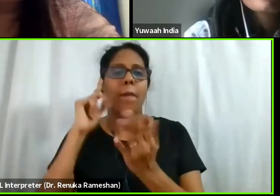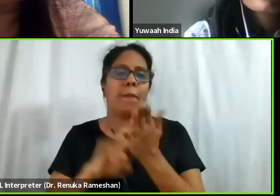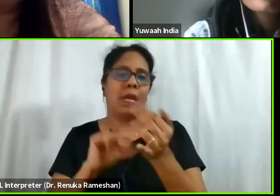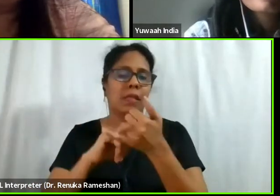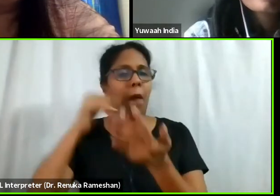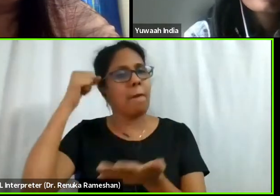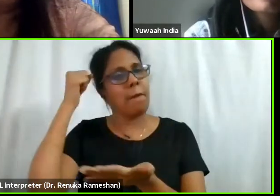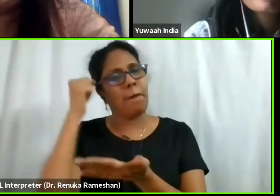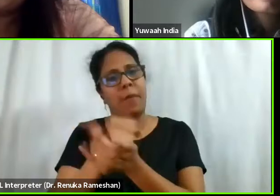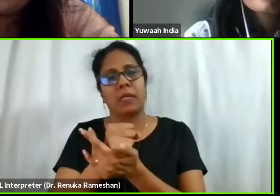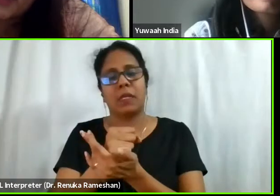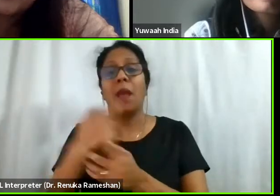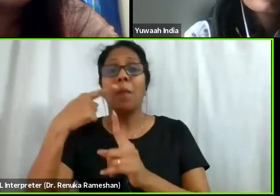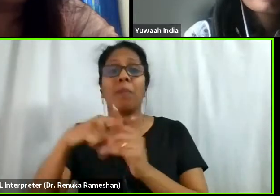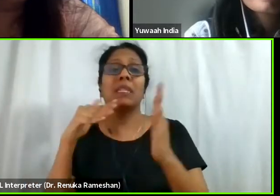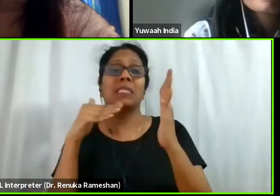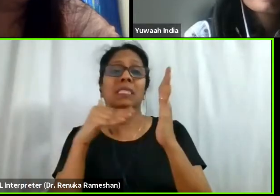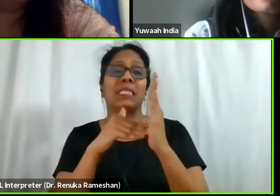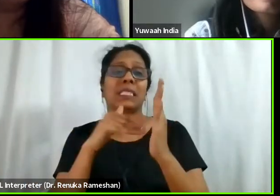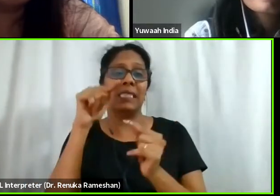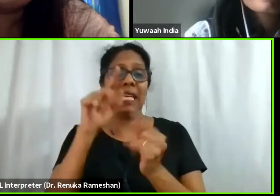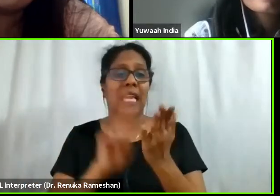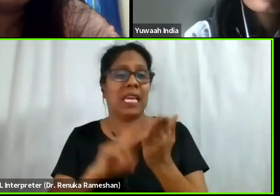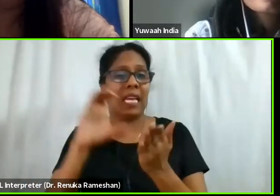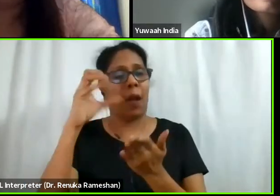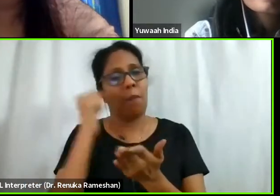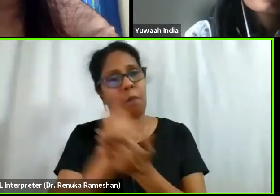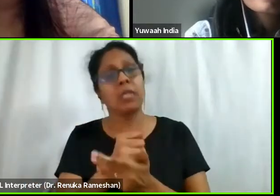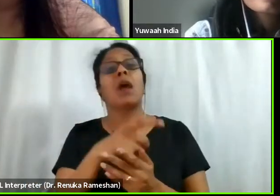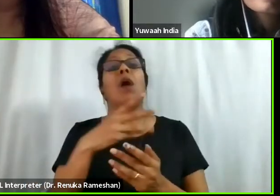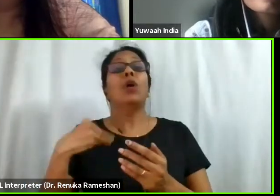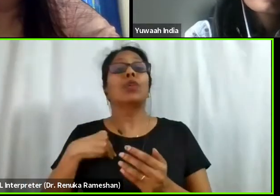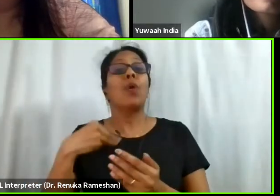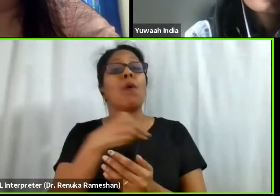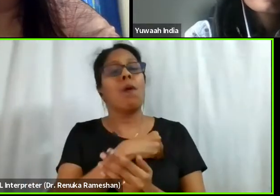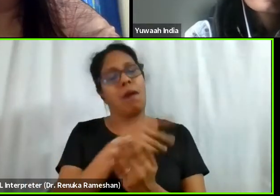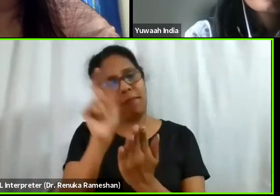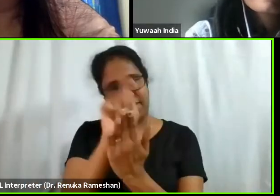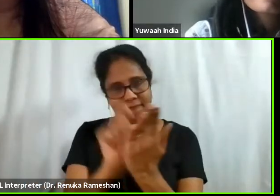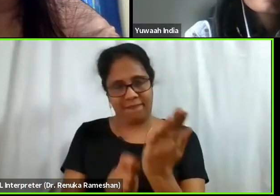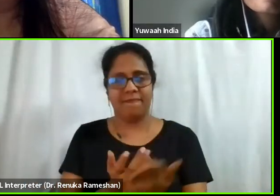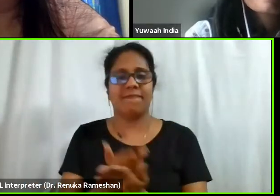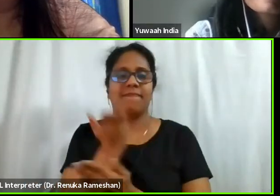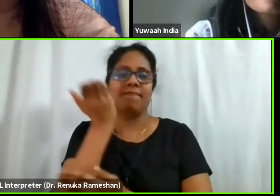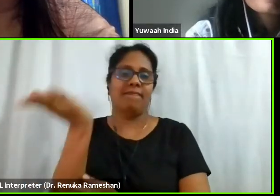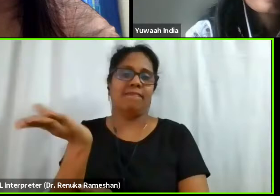किया जाएगा, ये आप एज पर प्रिस्क्रिप्शन जरूर लीजिएगा।